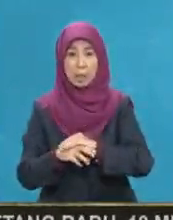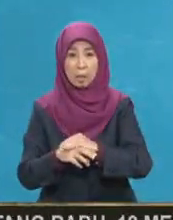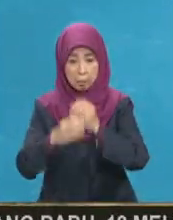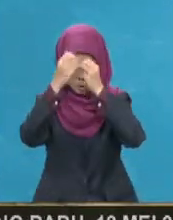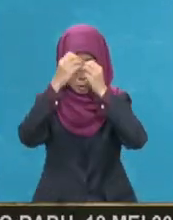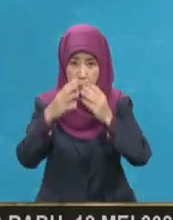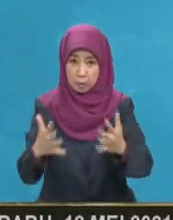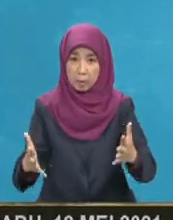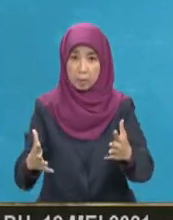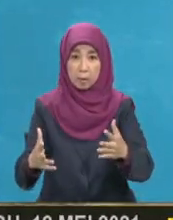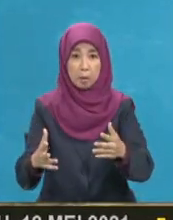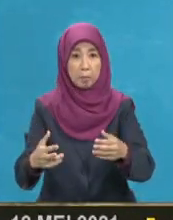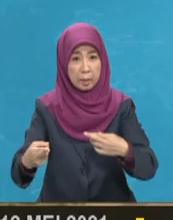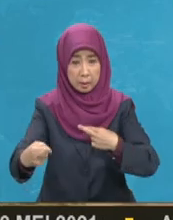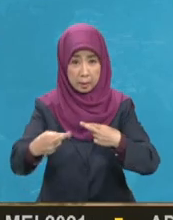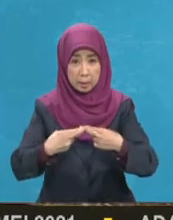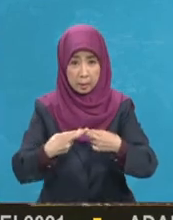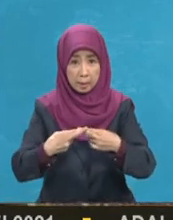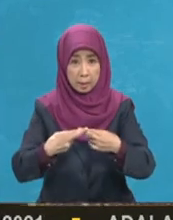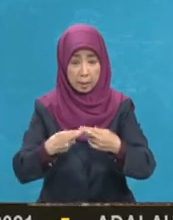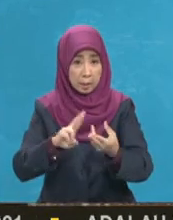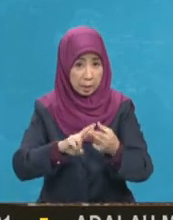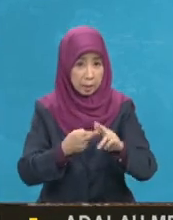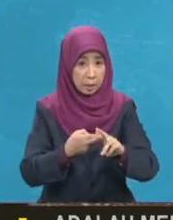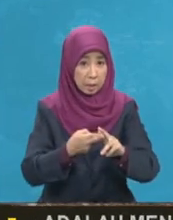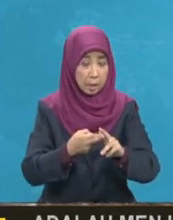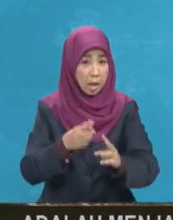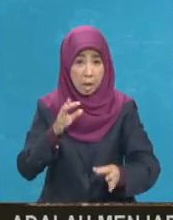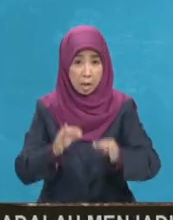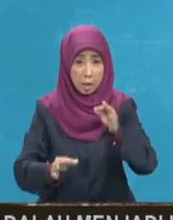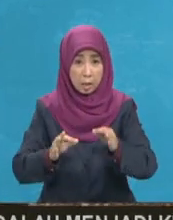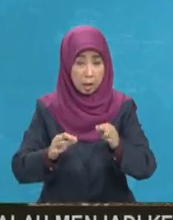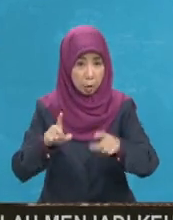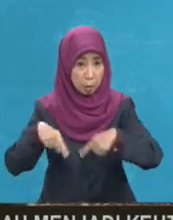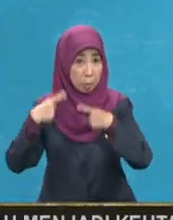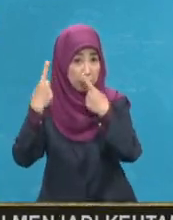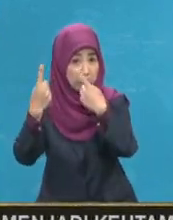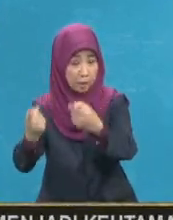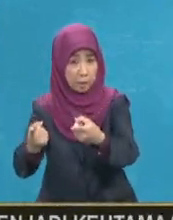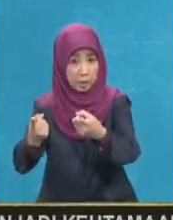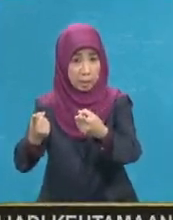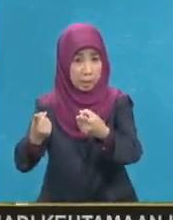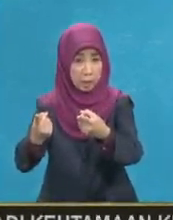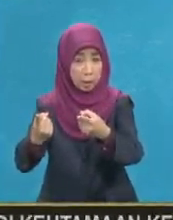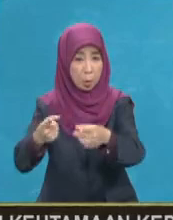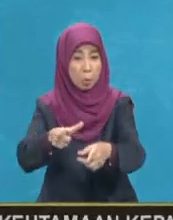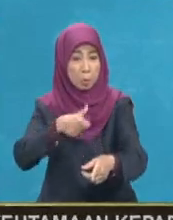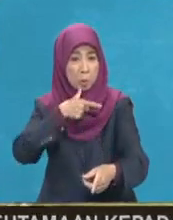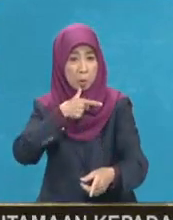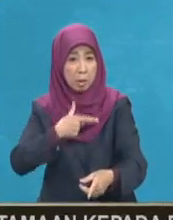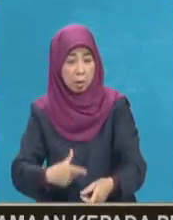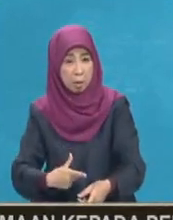Hai maklumkan kepada Jiran yang terdekat jika Auda meninggalkan rumah untuk Sekian lamanya